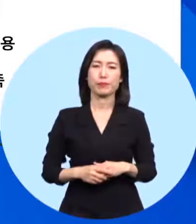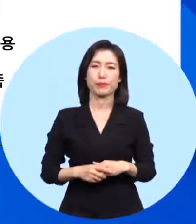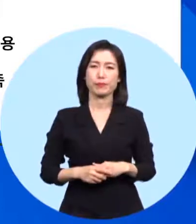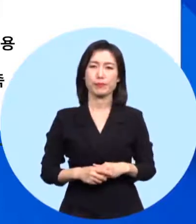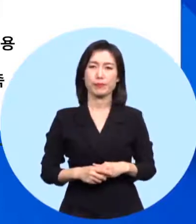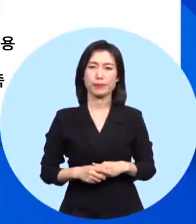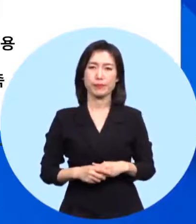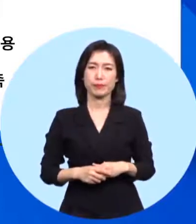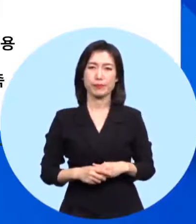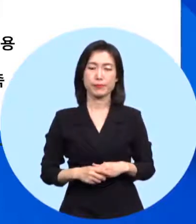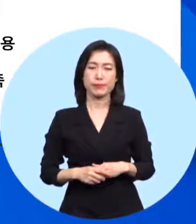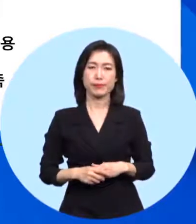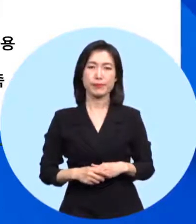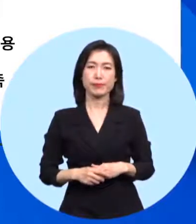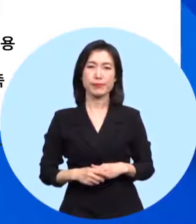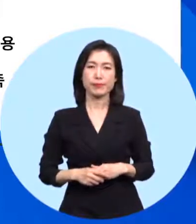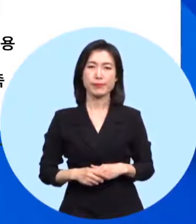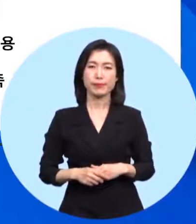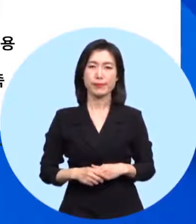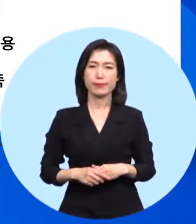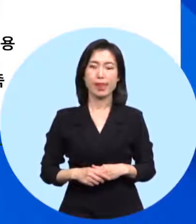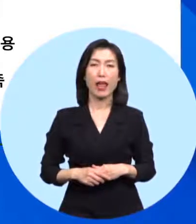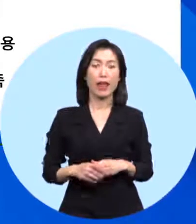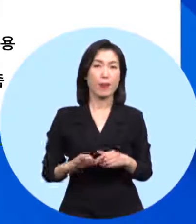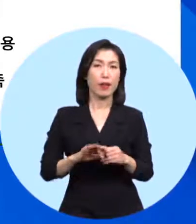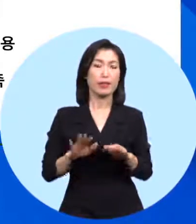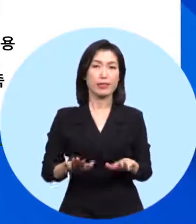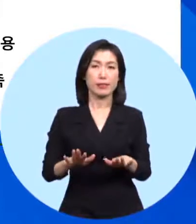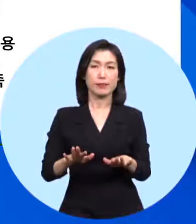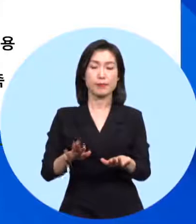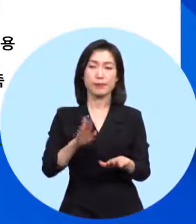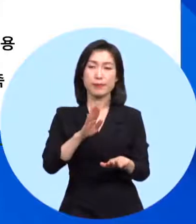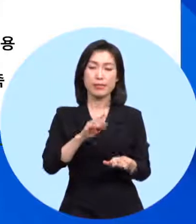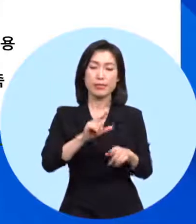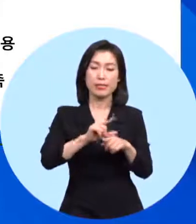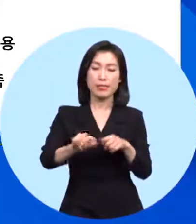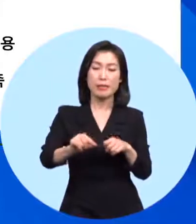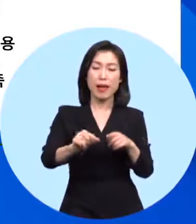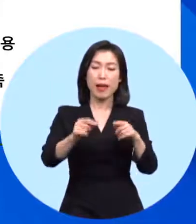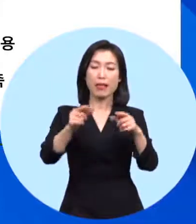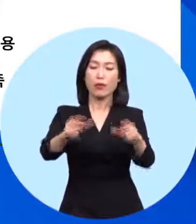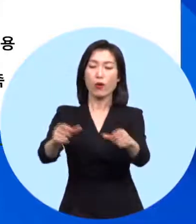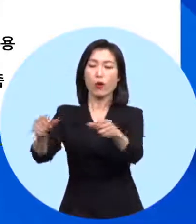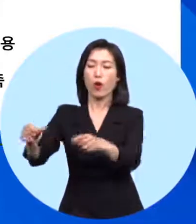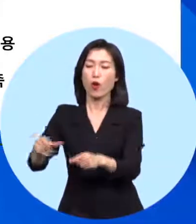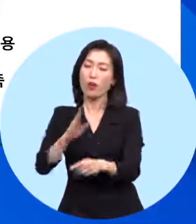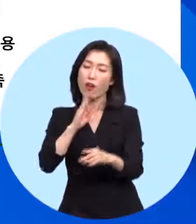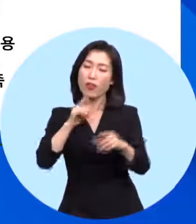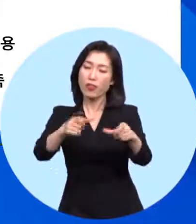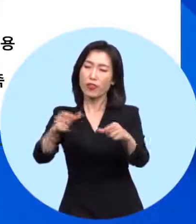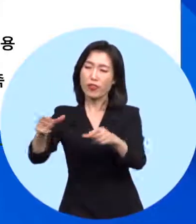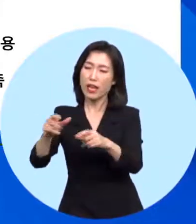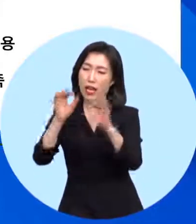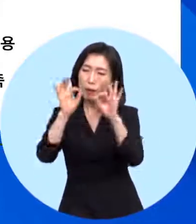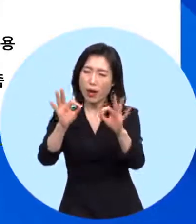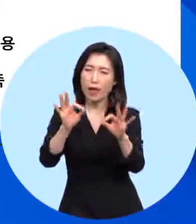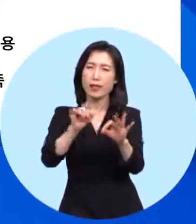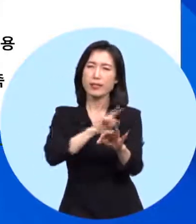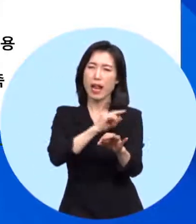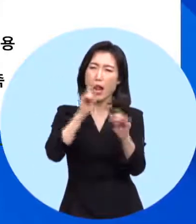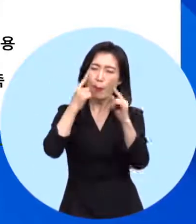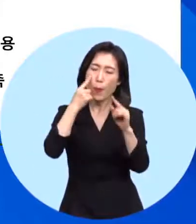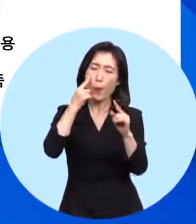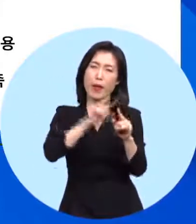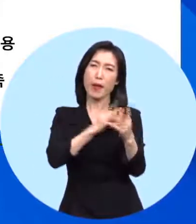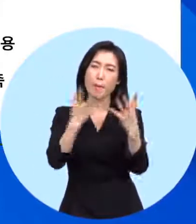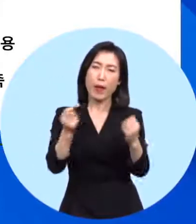자, 그러면 결국은 현장에 내려가면 지방자치, 지방분권과 가장 많이 마주치는 영역 중에 하나가 저는